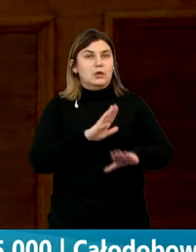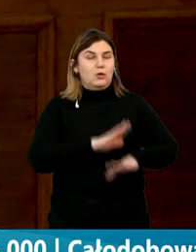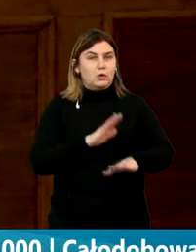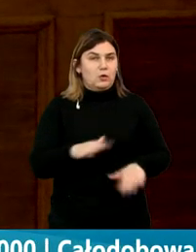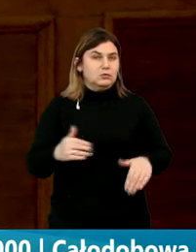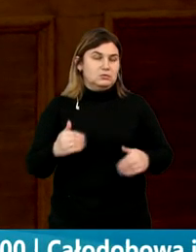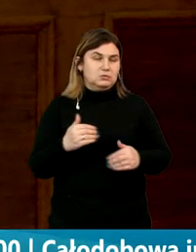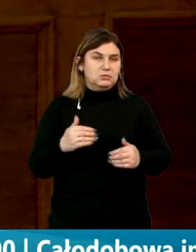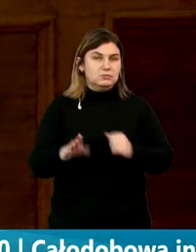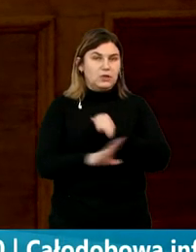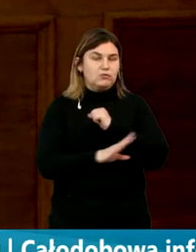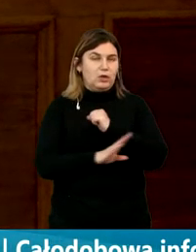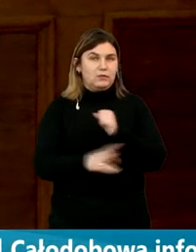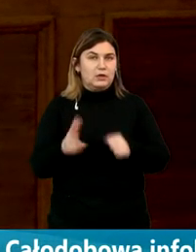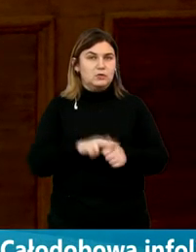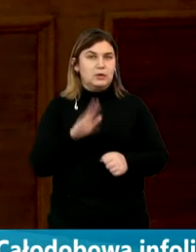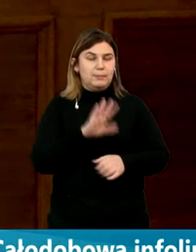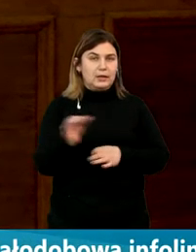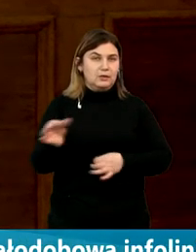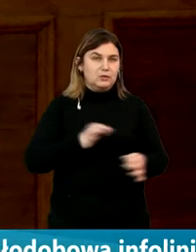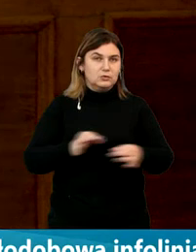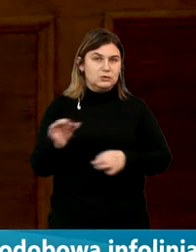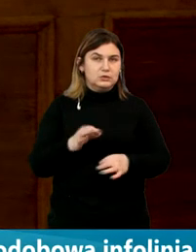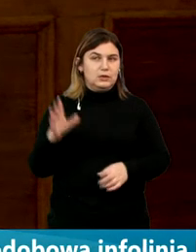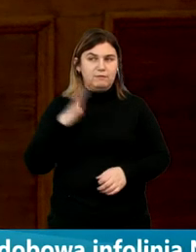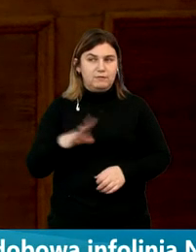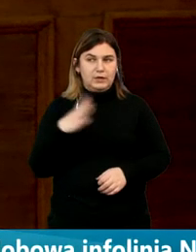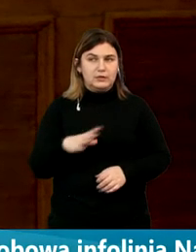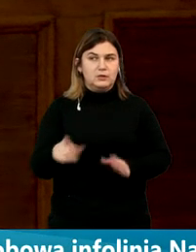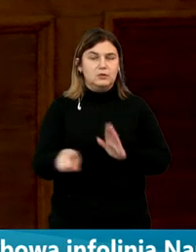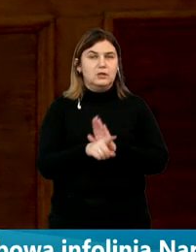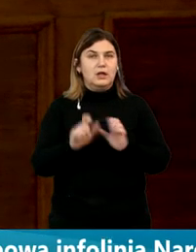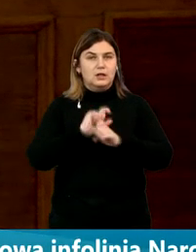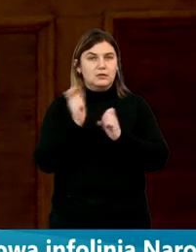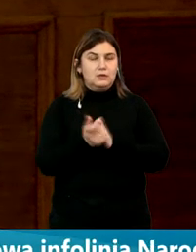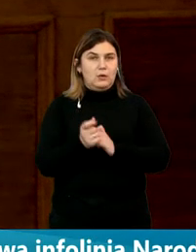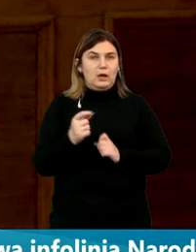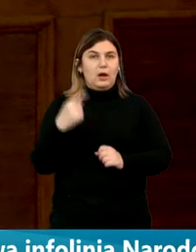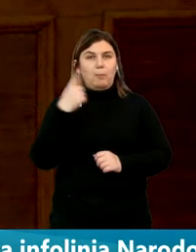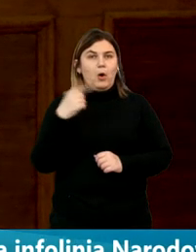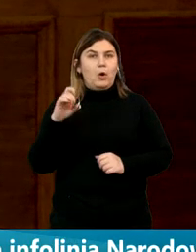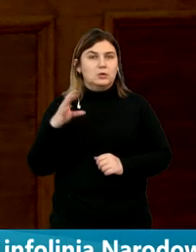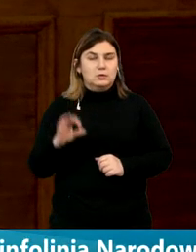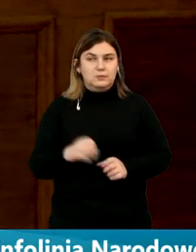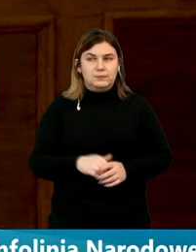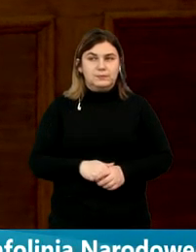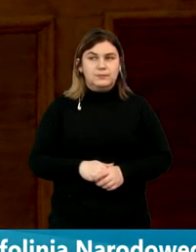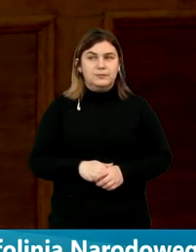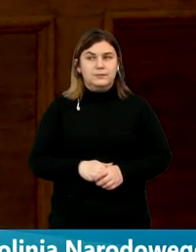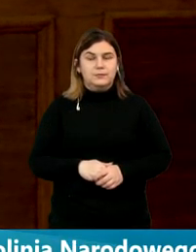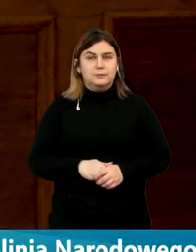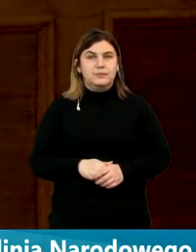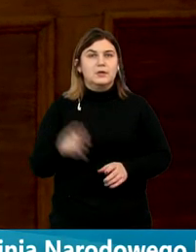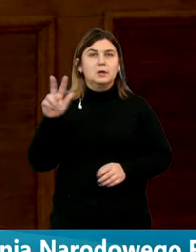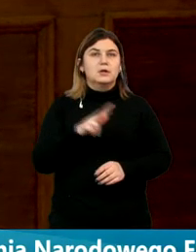które mają swoją historię, swoją ogromną wartość dla całego Pogodna, więc nad tym pracujemy. Kiedy